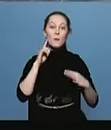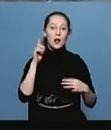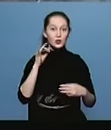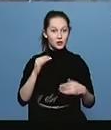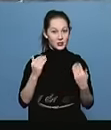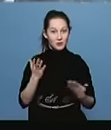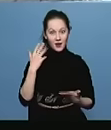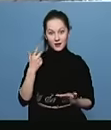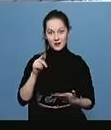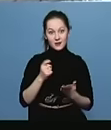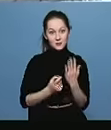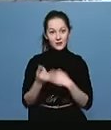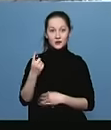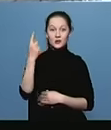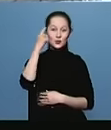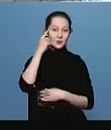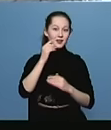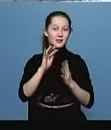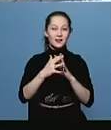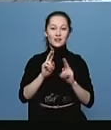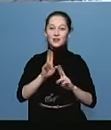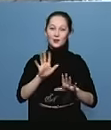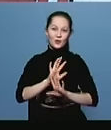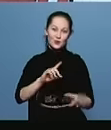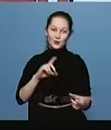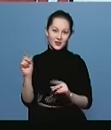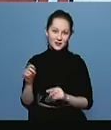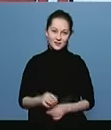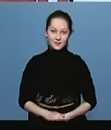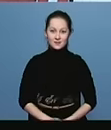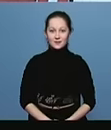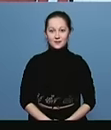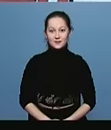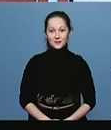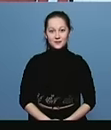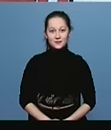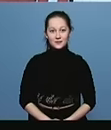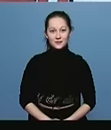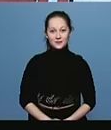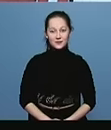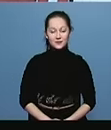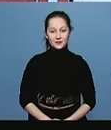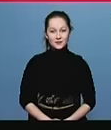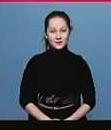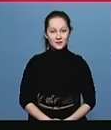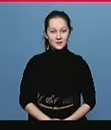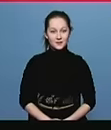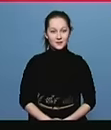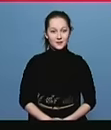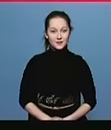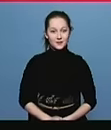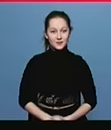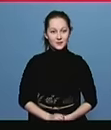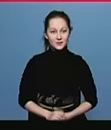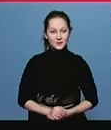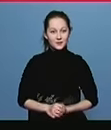когда появился газ, из деревни, говорят, вряд ли кто уедет. Светлана Буланова, Руслан Уриахметов, телеканал «Моя Удмуртия». А